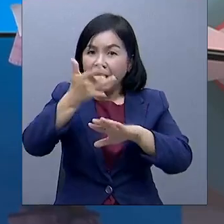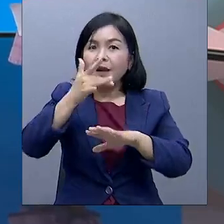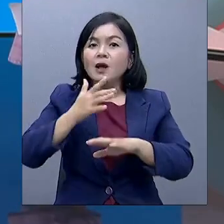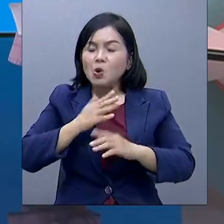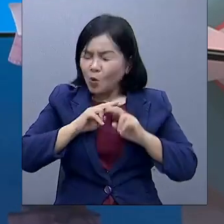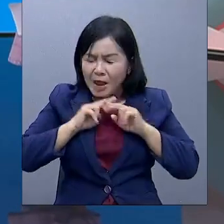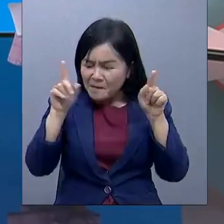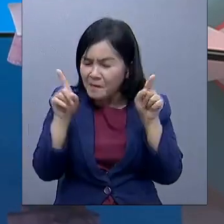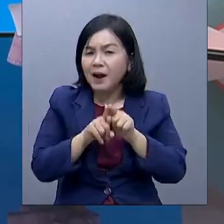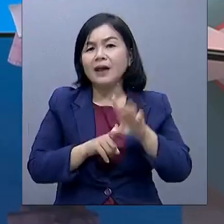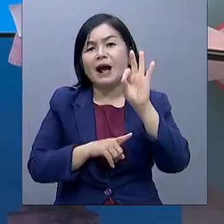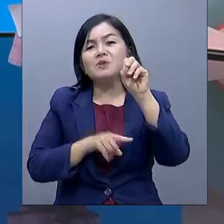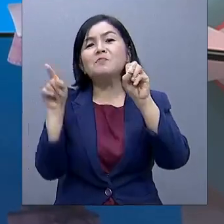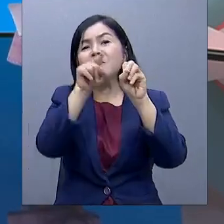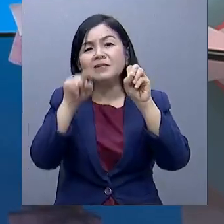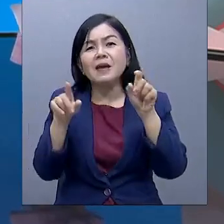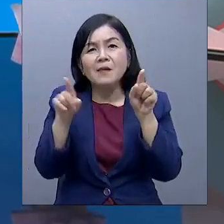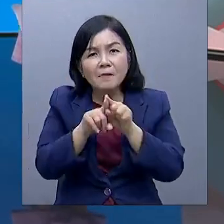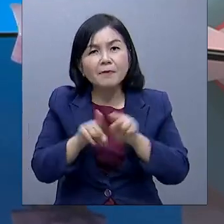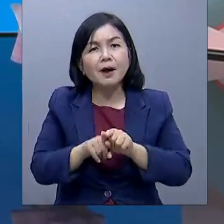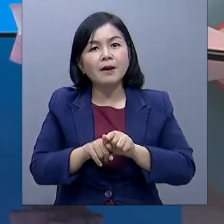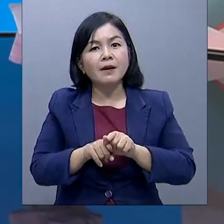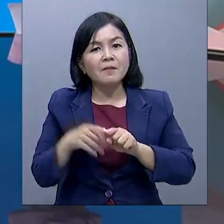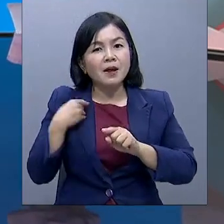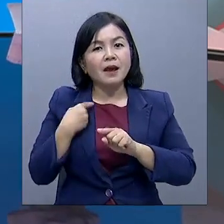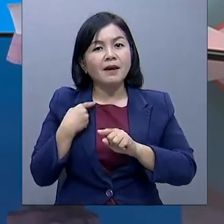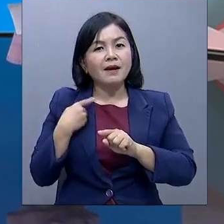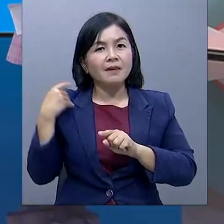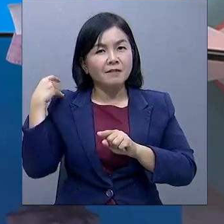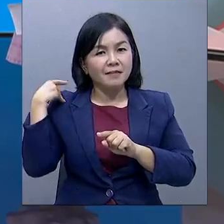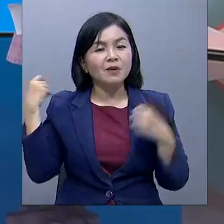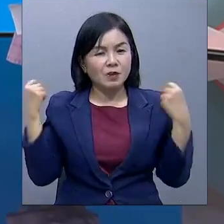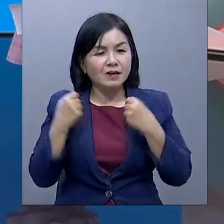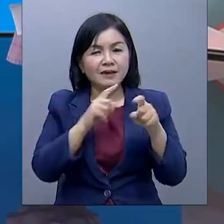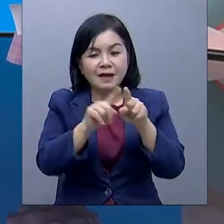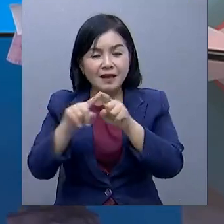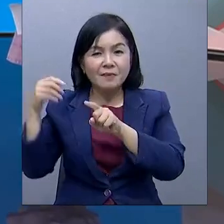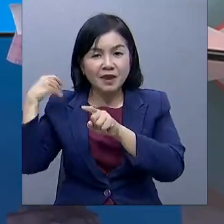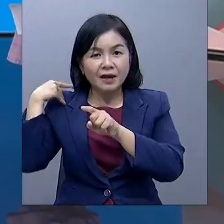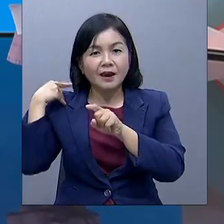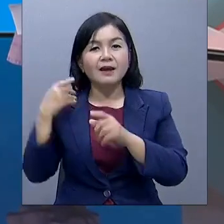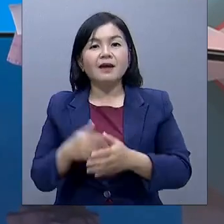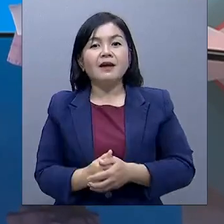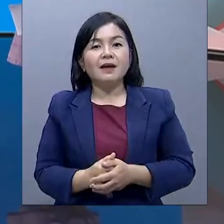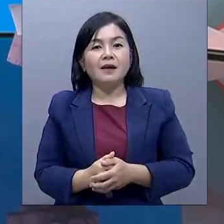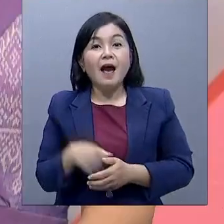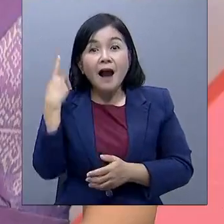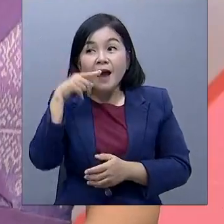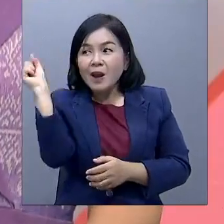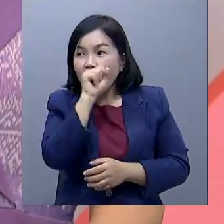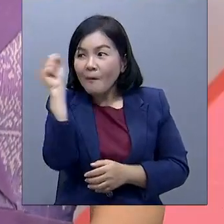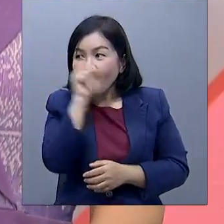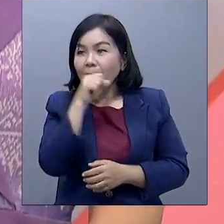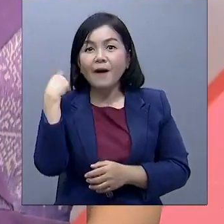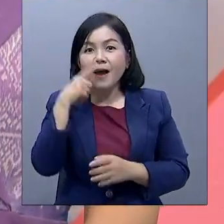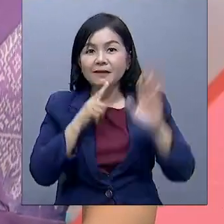ซ็นต ์ เลยแล้วมีพาที่ต้องได้แต่งแดร็กด้วย ก็ทำอยู่แล้วด้วย เรื่องนี้มีคนหนึ่งร้องเพลงประกอบด้วย